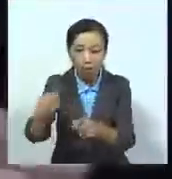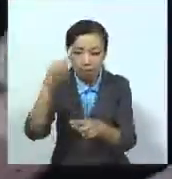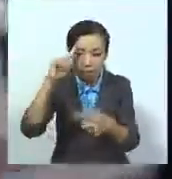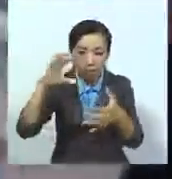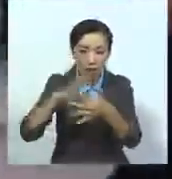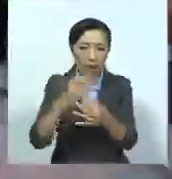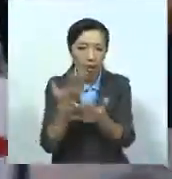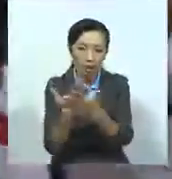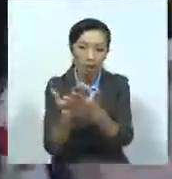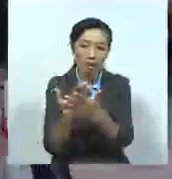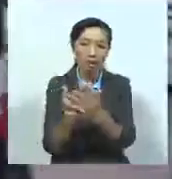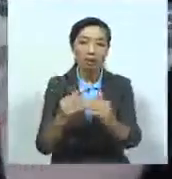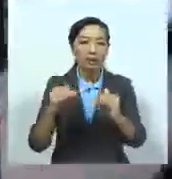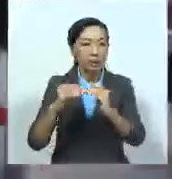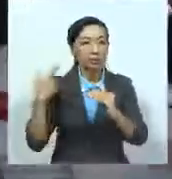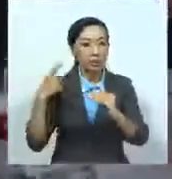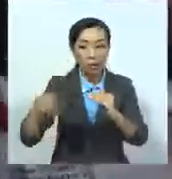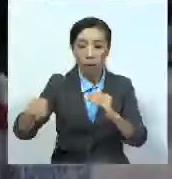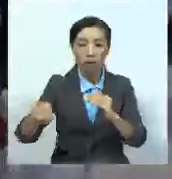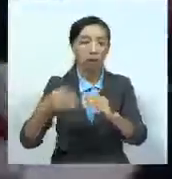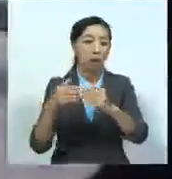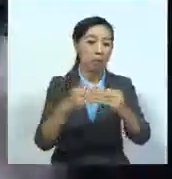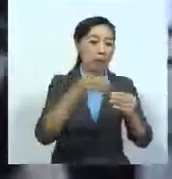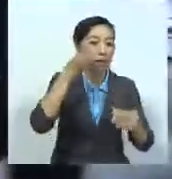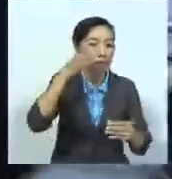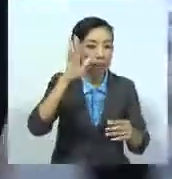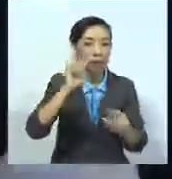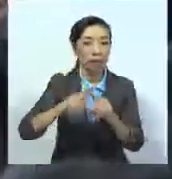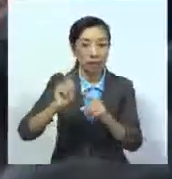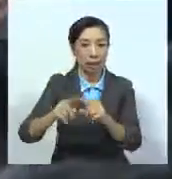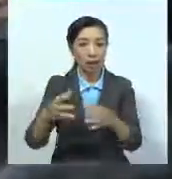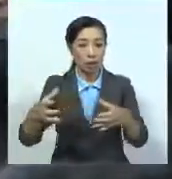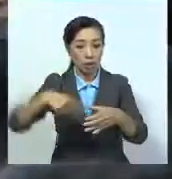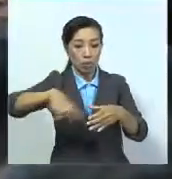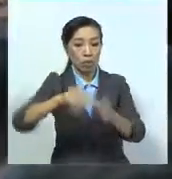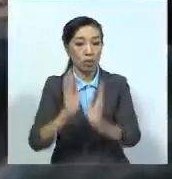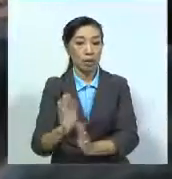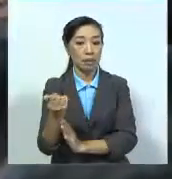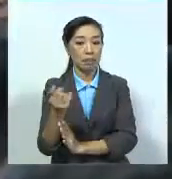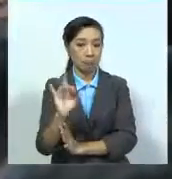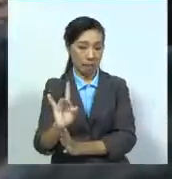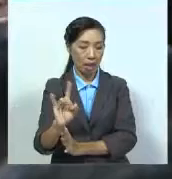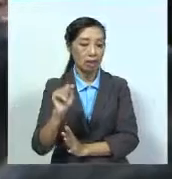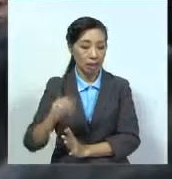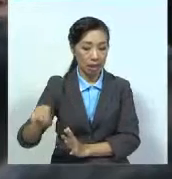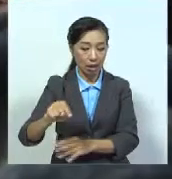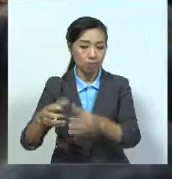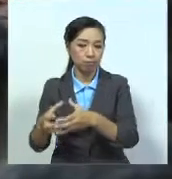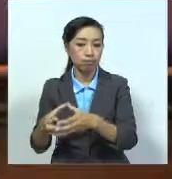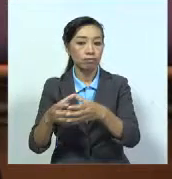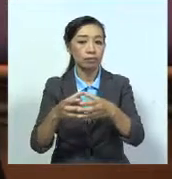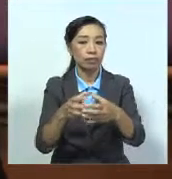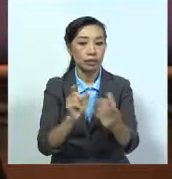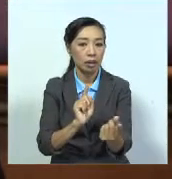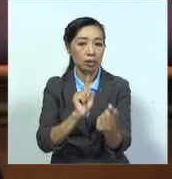าและส่งกลับภูมิลำเนานอกจากนี้ลูกเรือประมงทั้ง18คนยังได้เข้าพบกับห